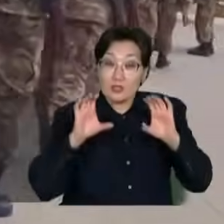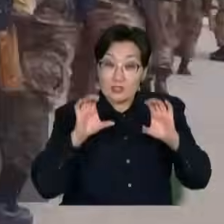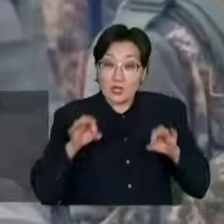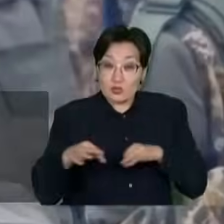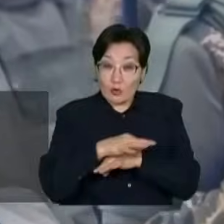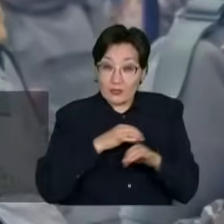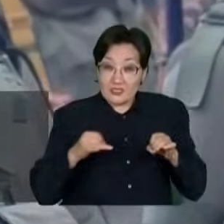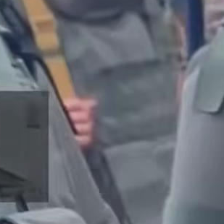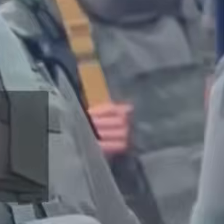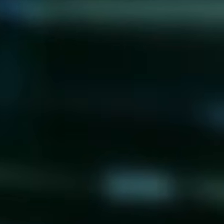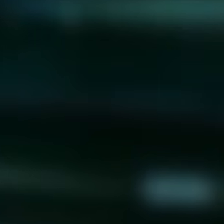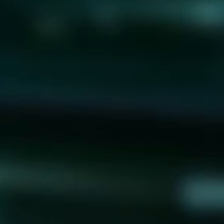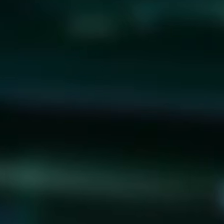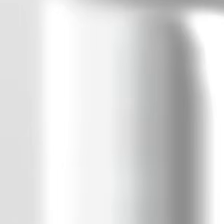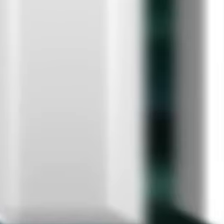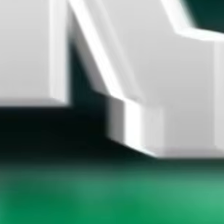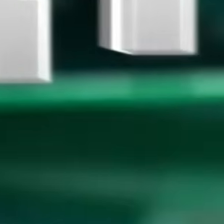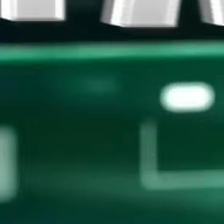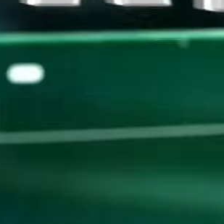қаралып жатыр.